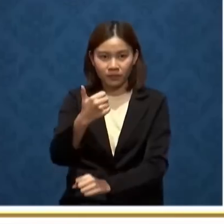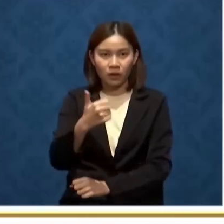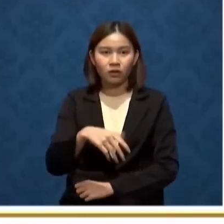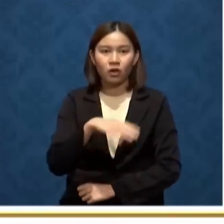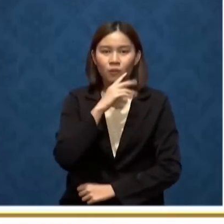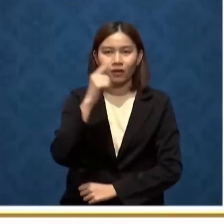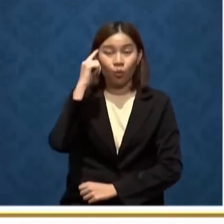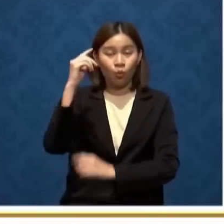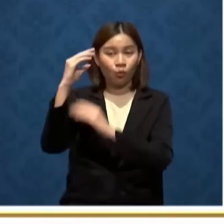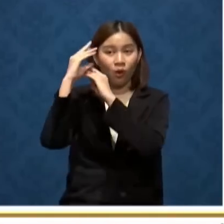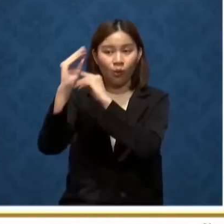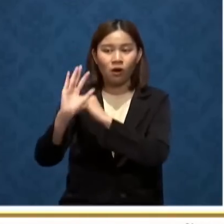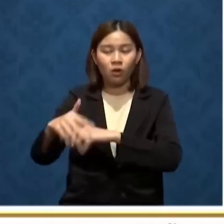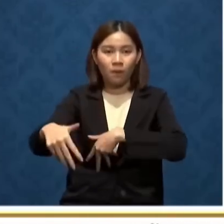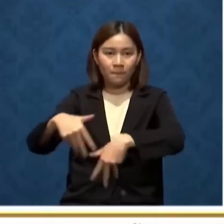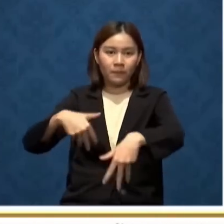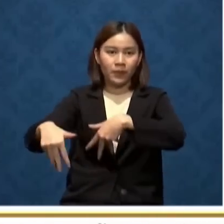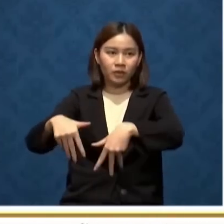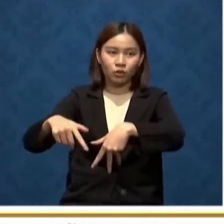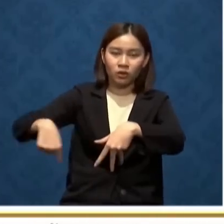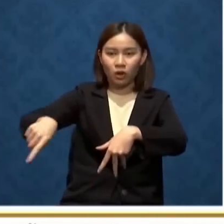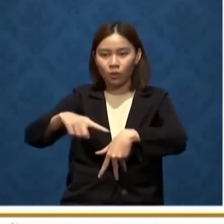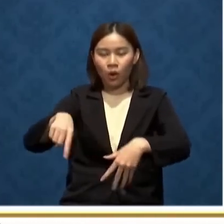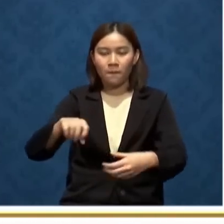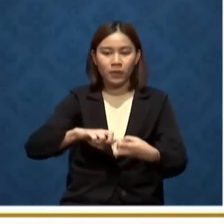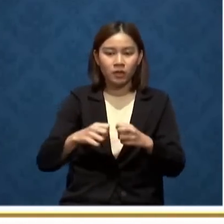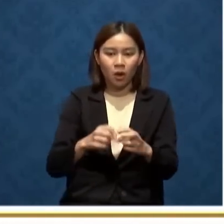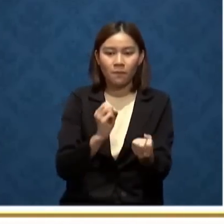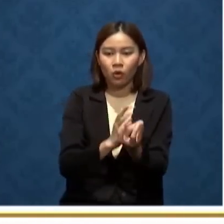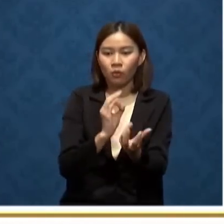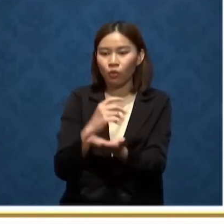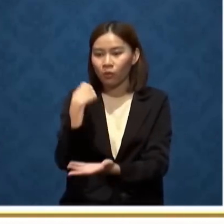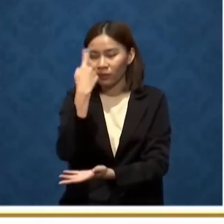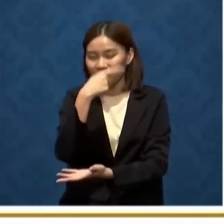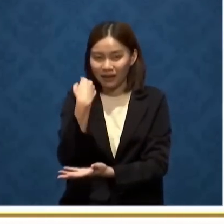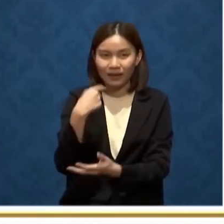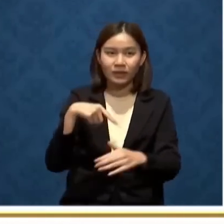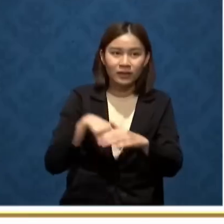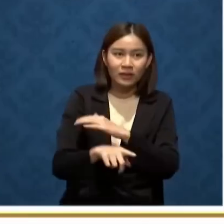พ neither